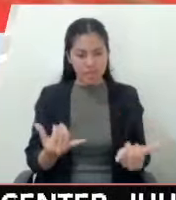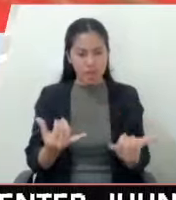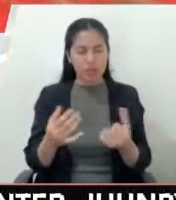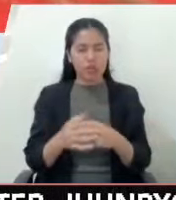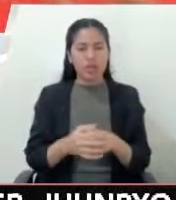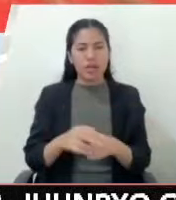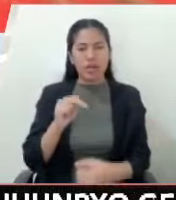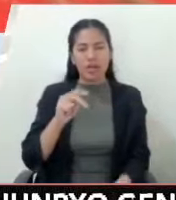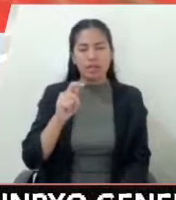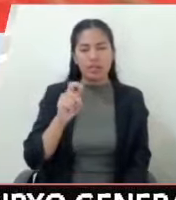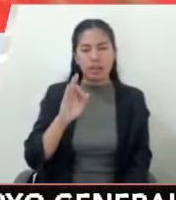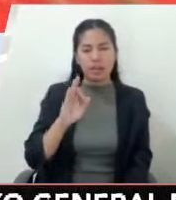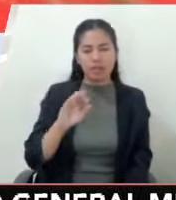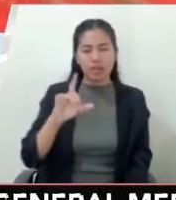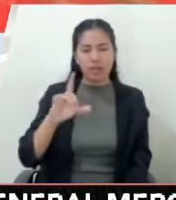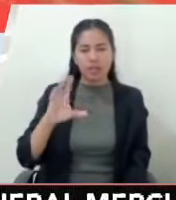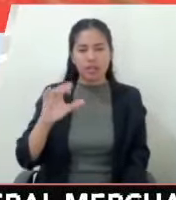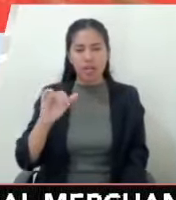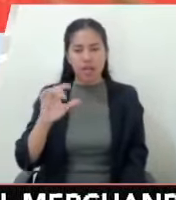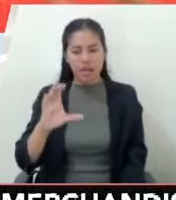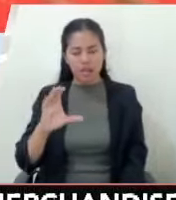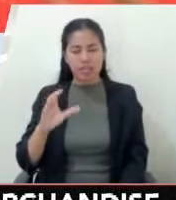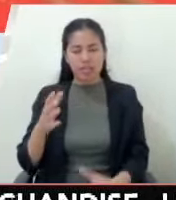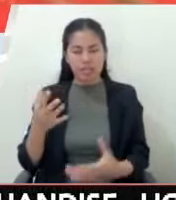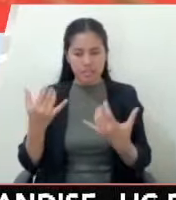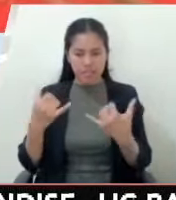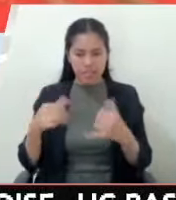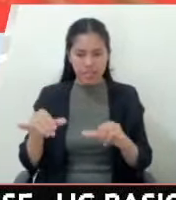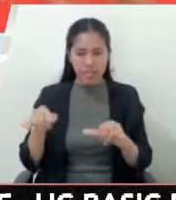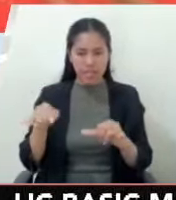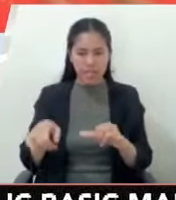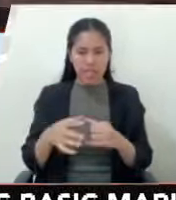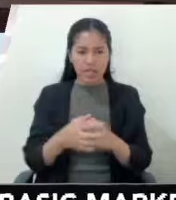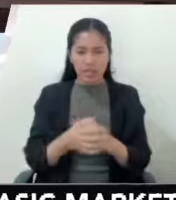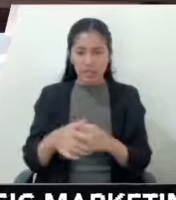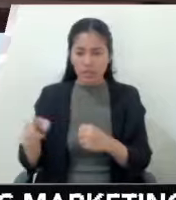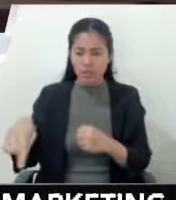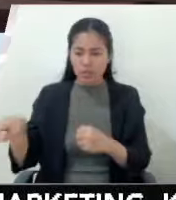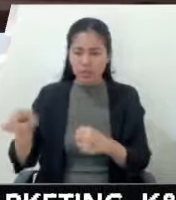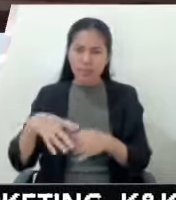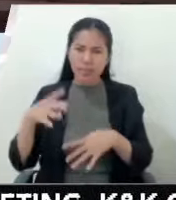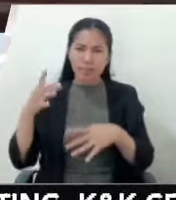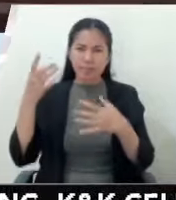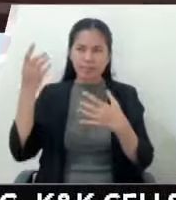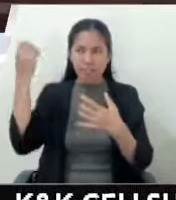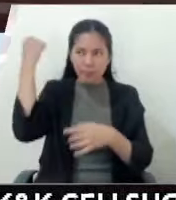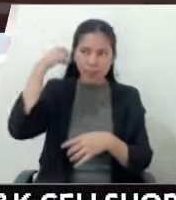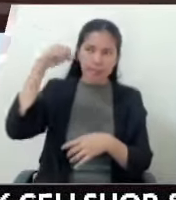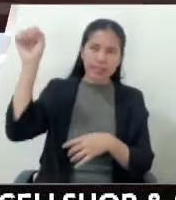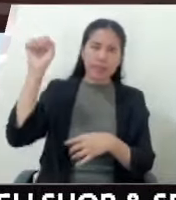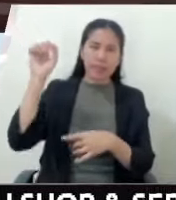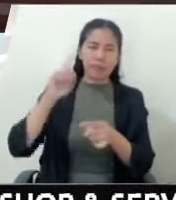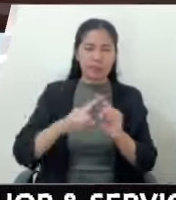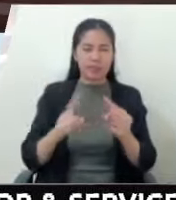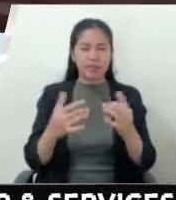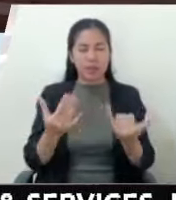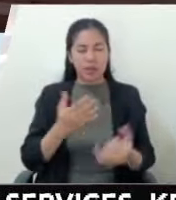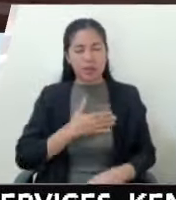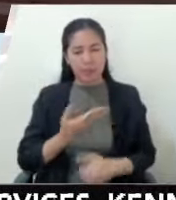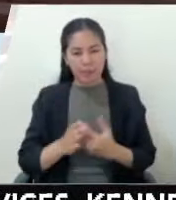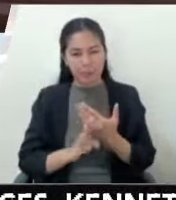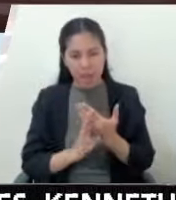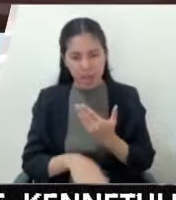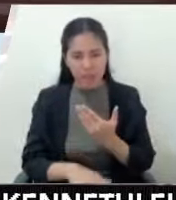ang pamimigay ng tulong sa mga rebeldeng nagbalik loob sa pamahalaan. Nitong mga nakaraang linggo, nanawagan ang ilang grupo